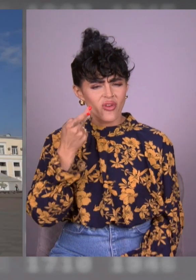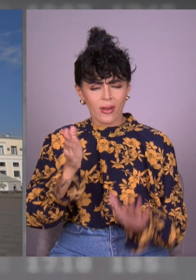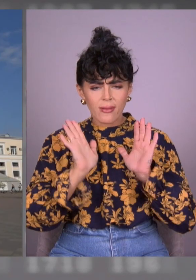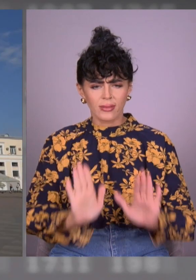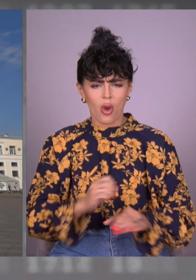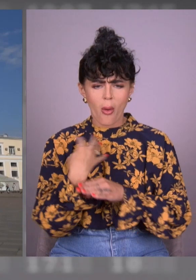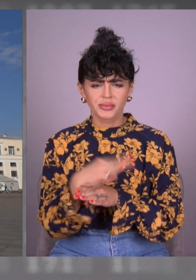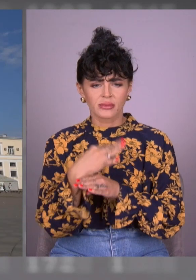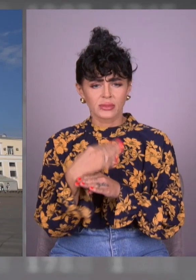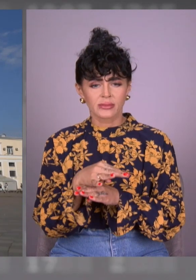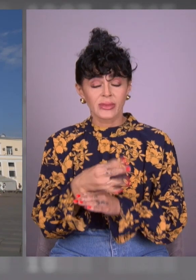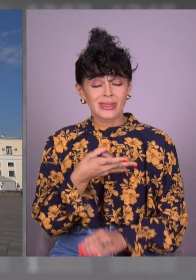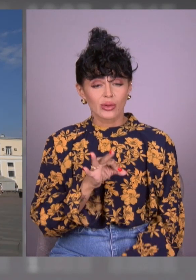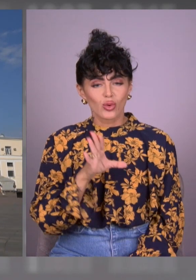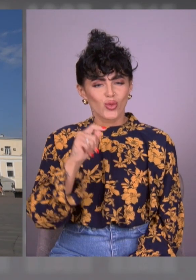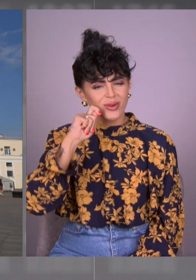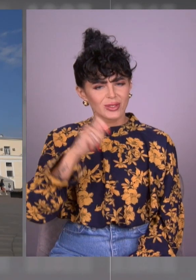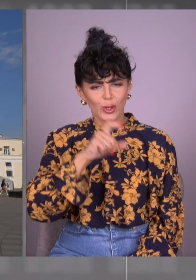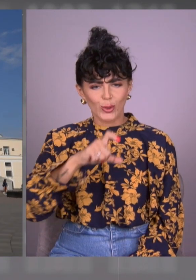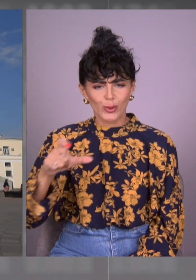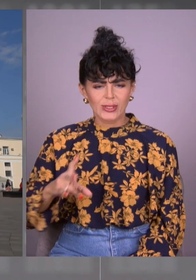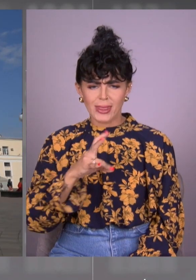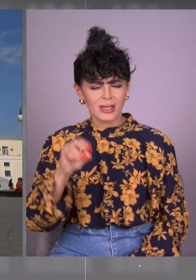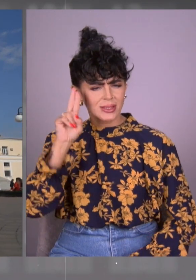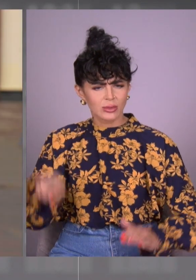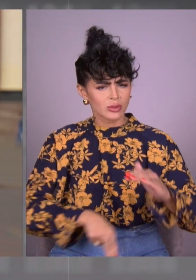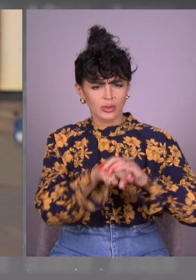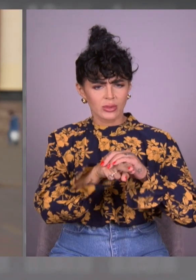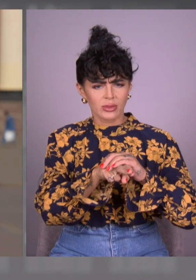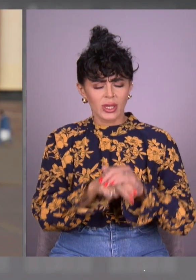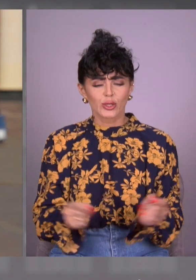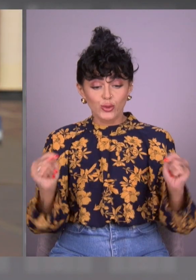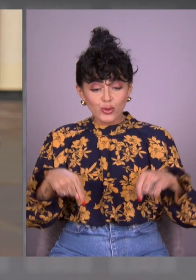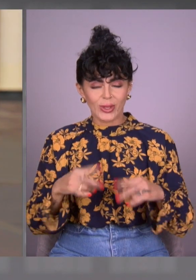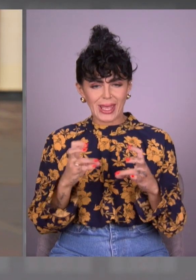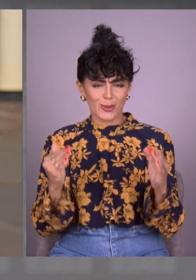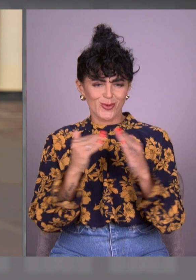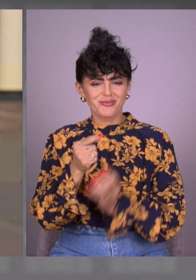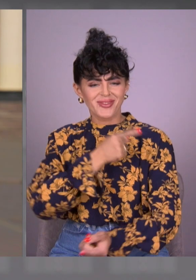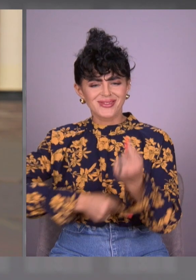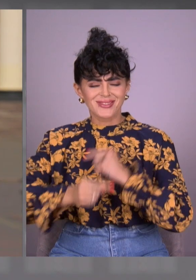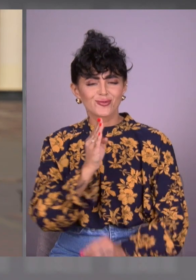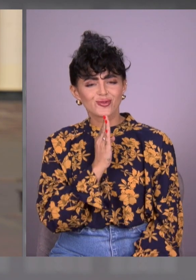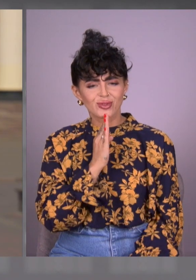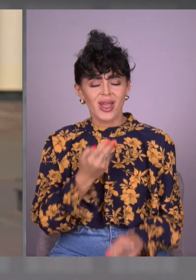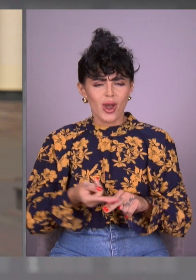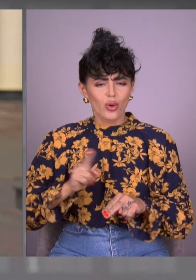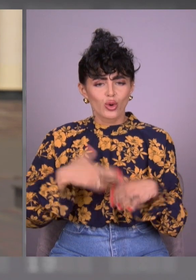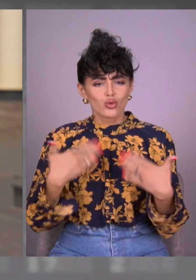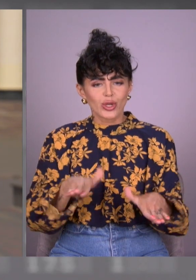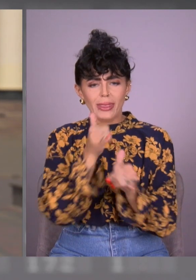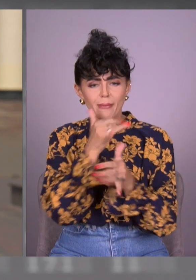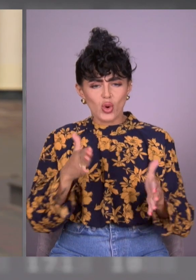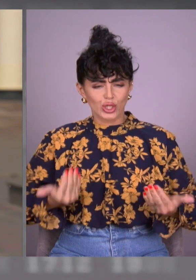обстрілів, але українці не скорені. І сьогодні сюди, додому, повертається жінка, яка вже не в змозі більше